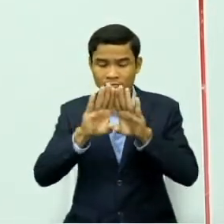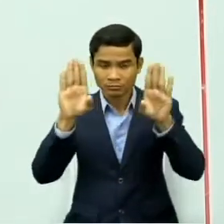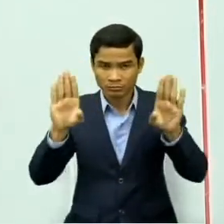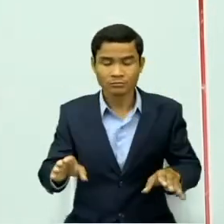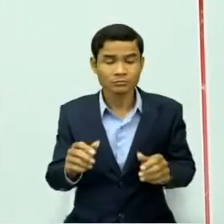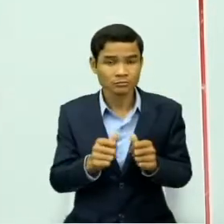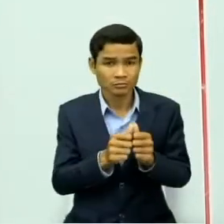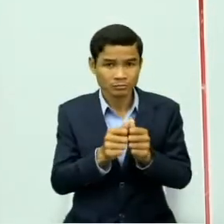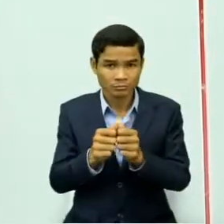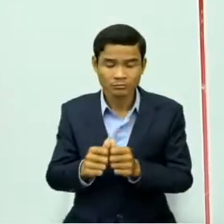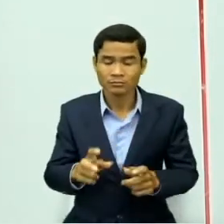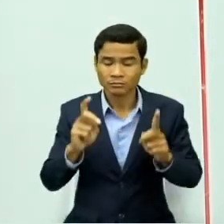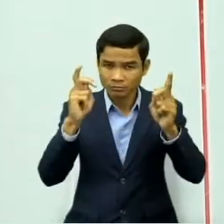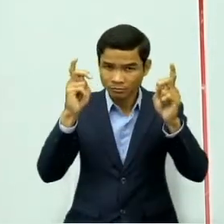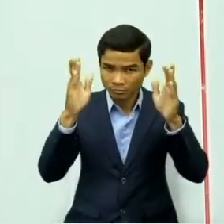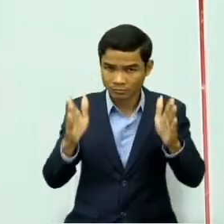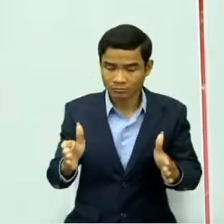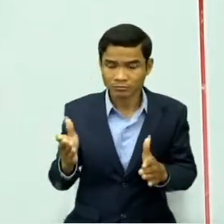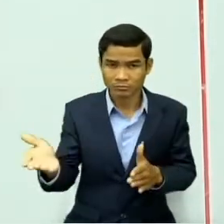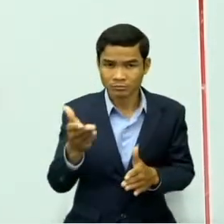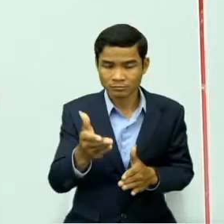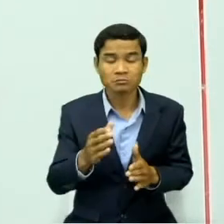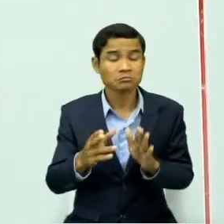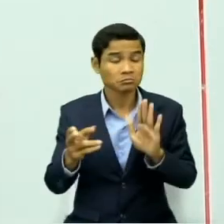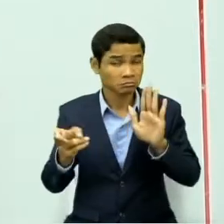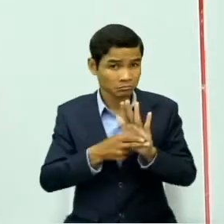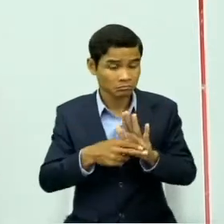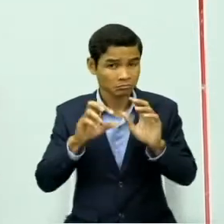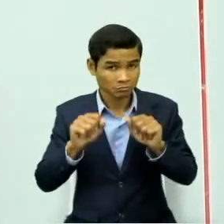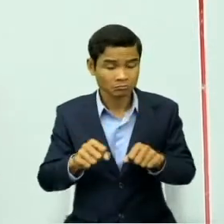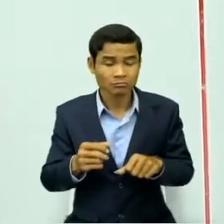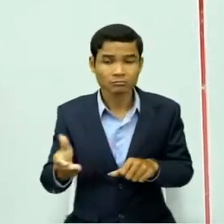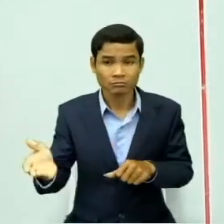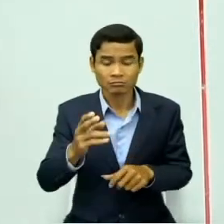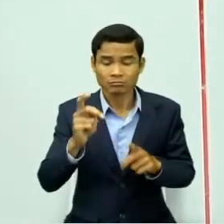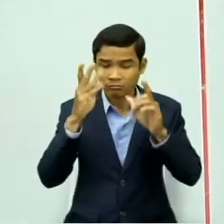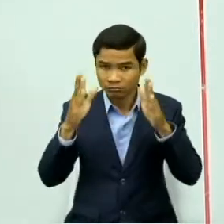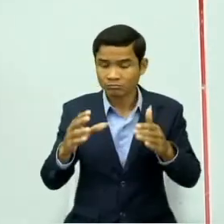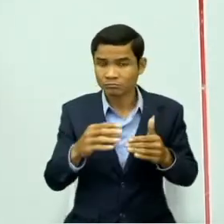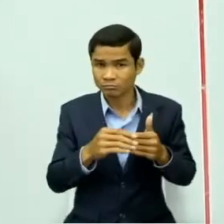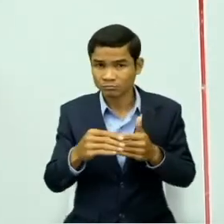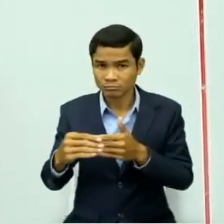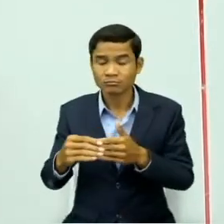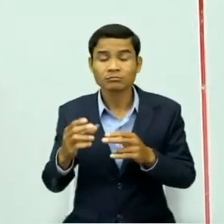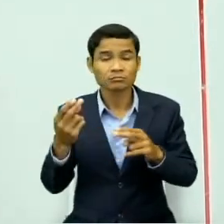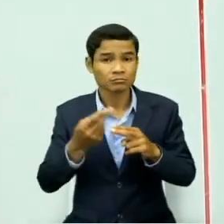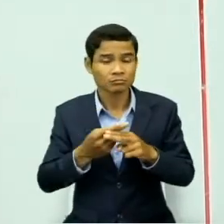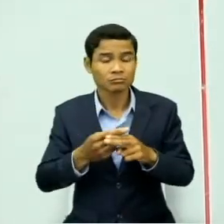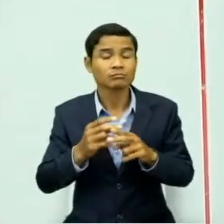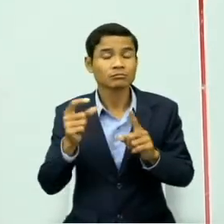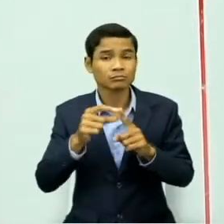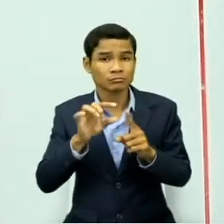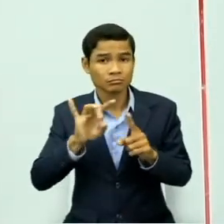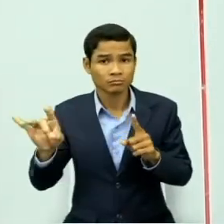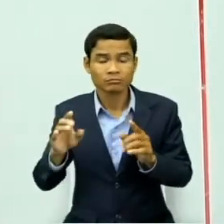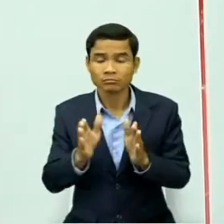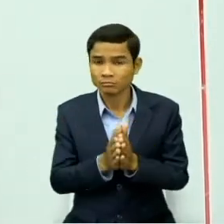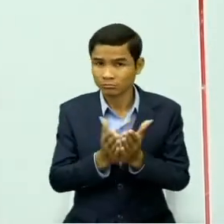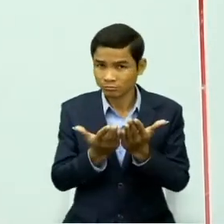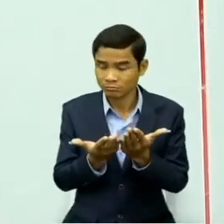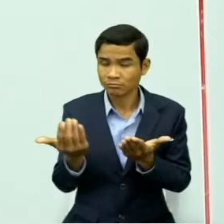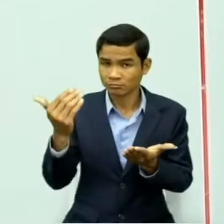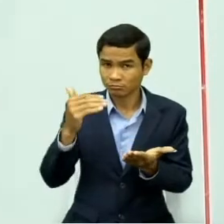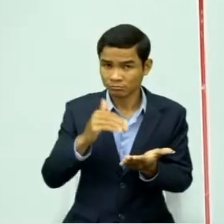Chiêng môi nẹ cừu. Chà đồng bấy, ai cắn tay cho ba chiêng này từ tiết nè. Cô nông nông con từ vật hát ăn chiêng này khổng xếp hơi bình mẹ đồng